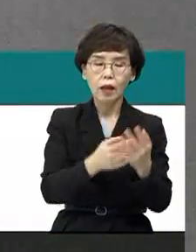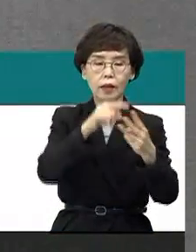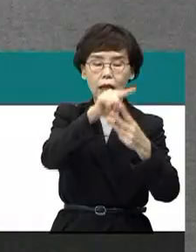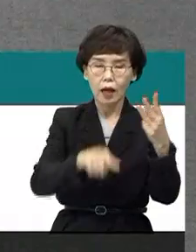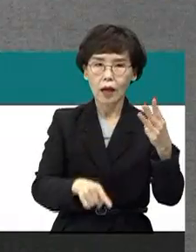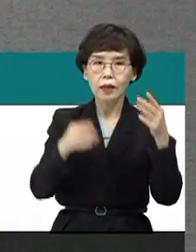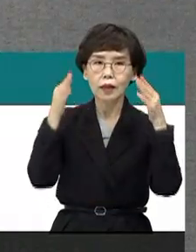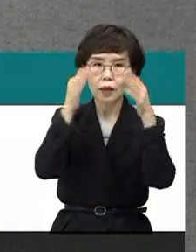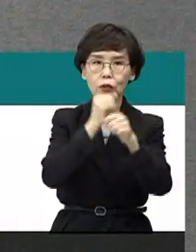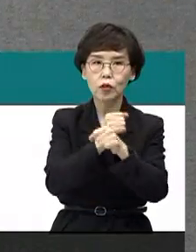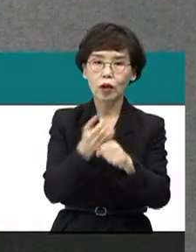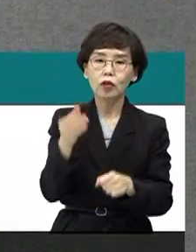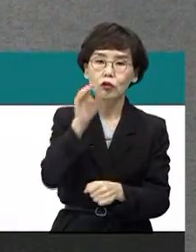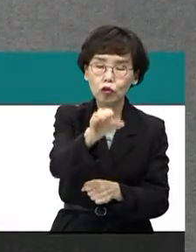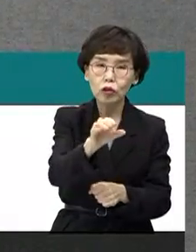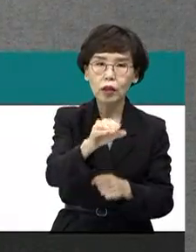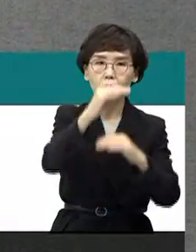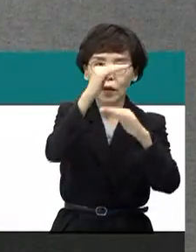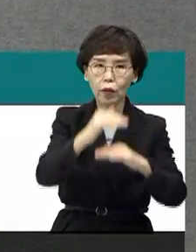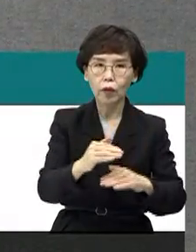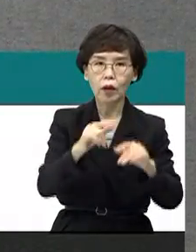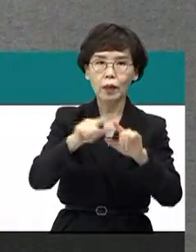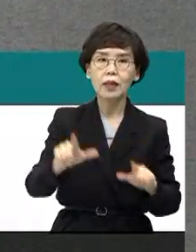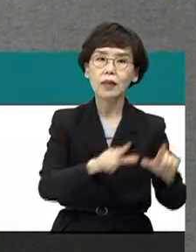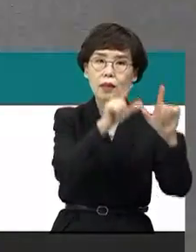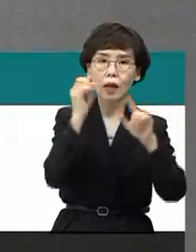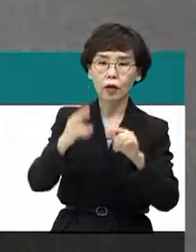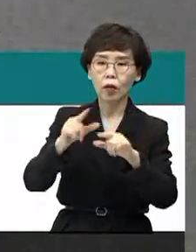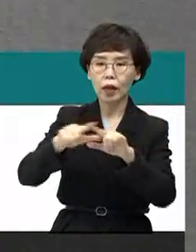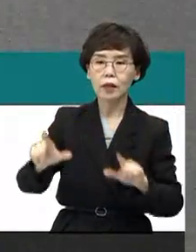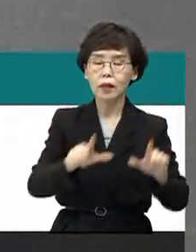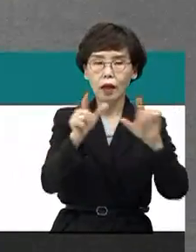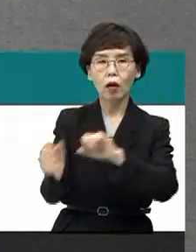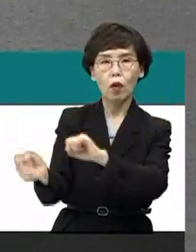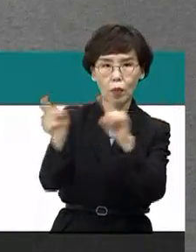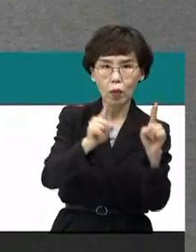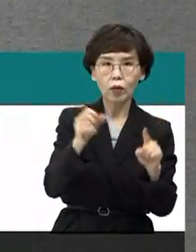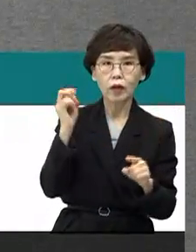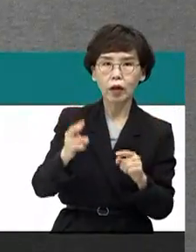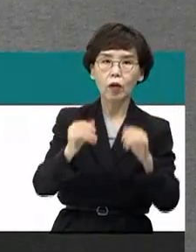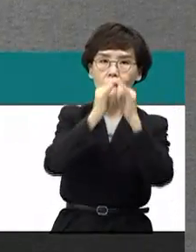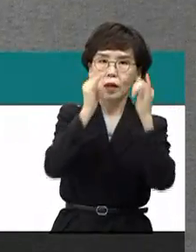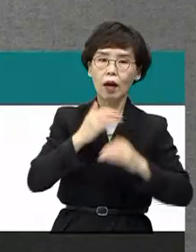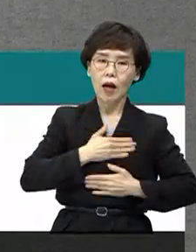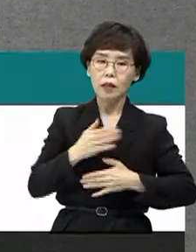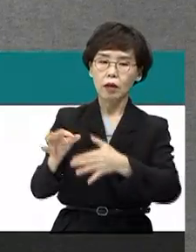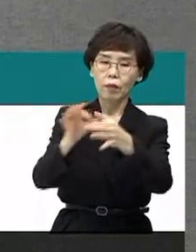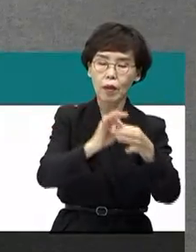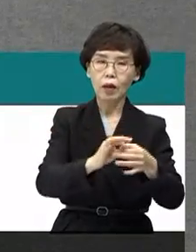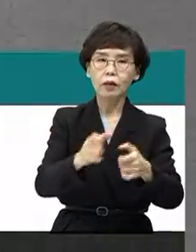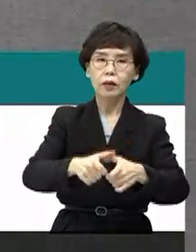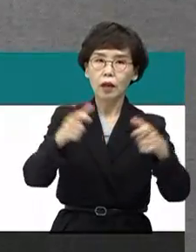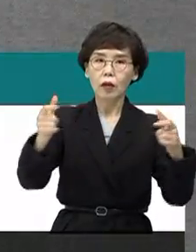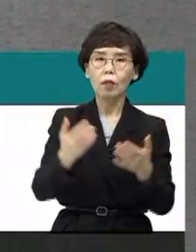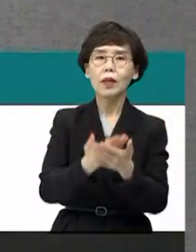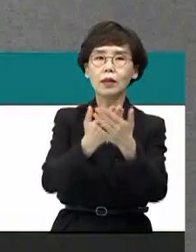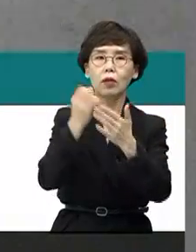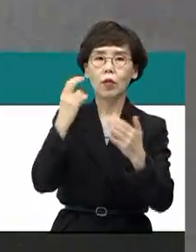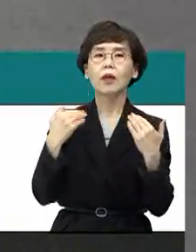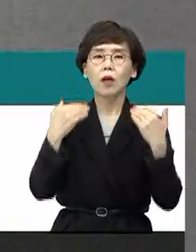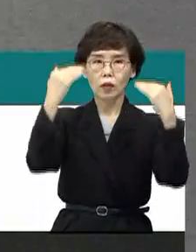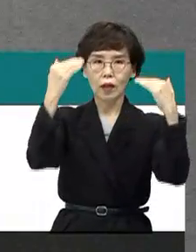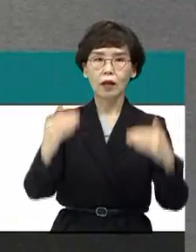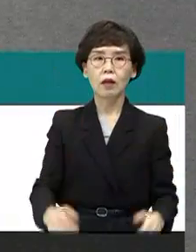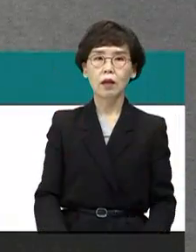중점, 투자 중점은 민생과 일상의 회복, 사회 안전망 강화, 도약과